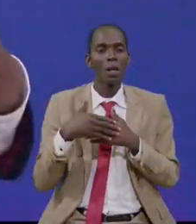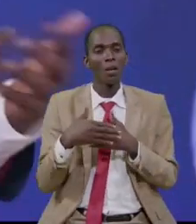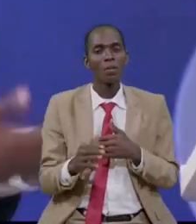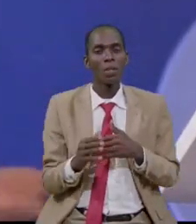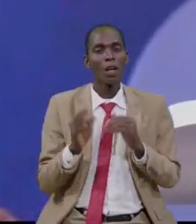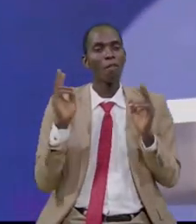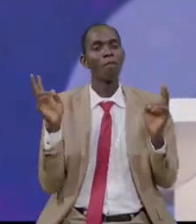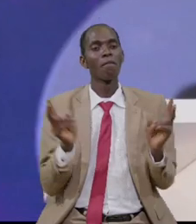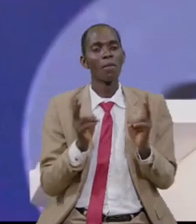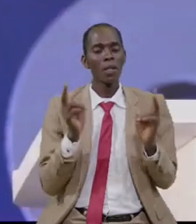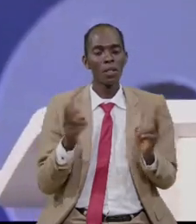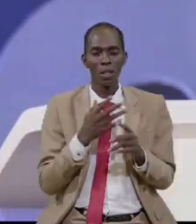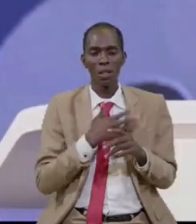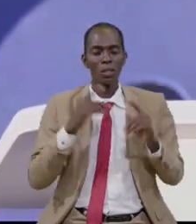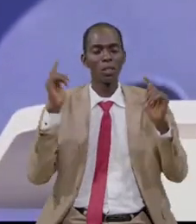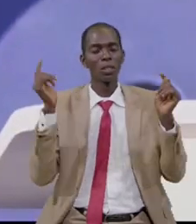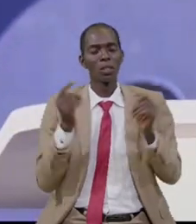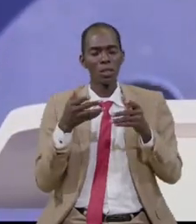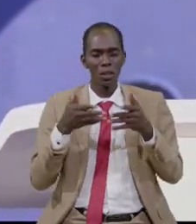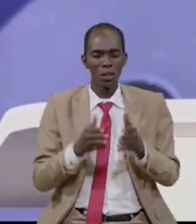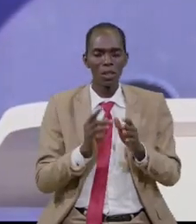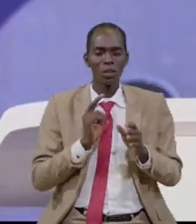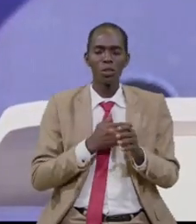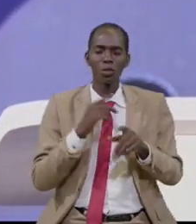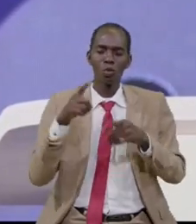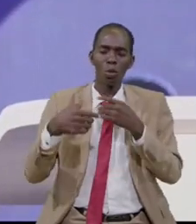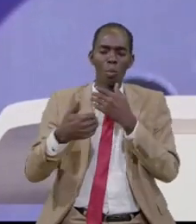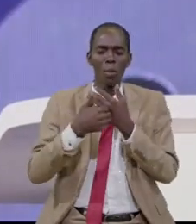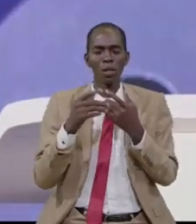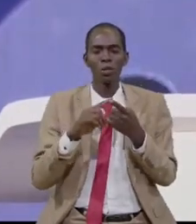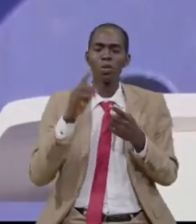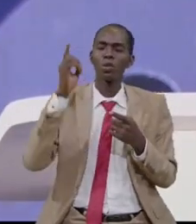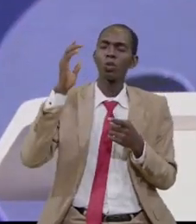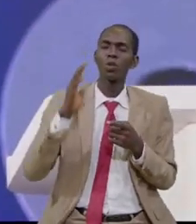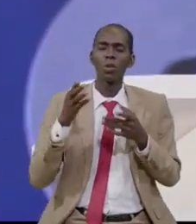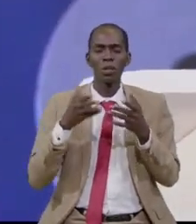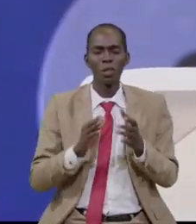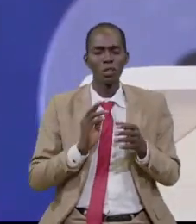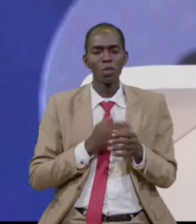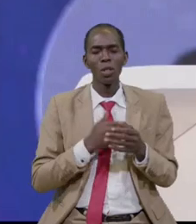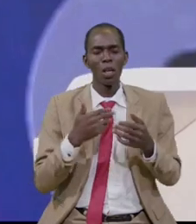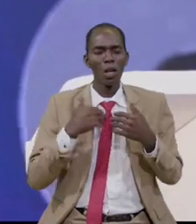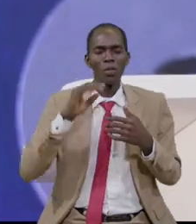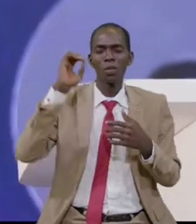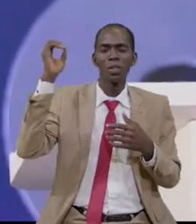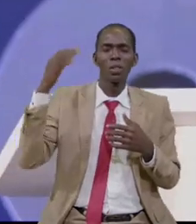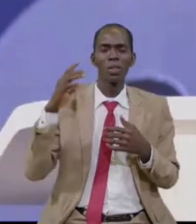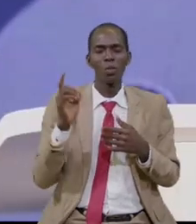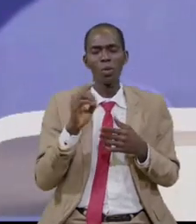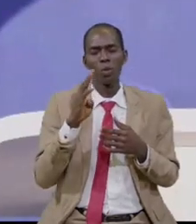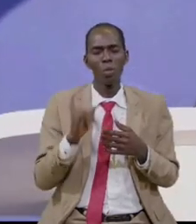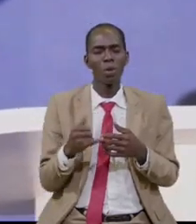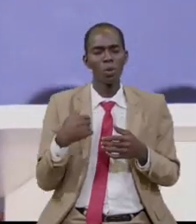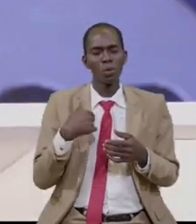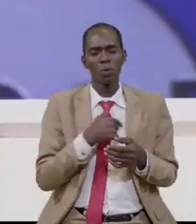victoire et le triomphe, retournons à Dieu, rendons grâce, montrons notre reconnaissance en rendant